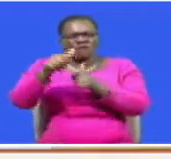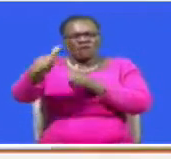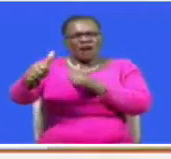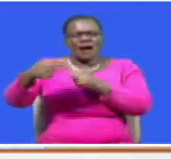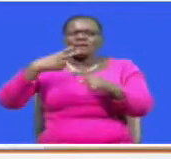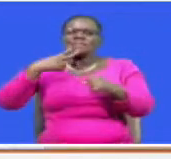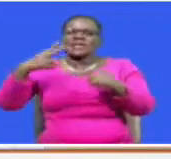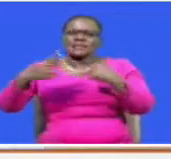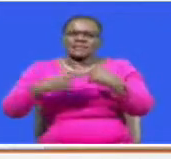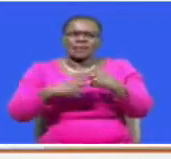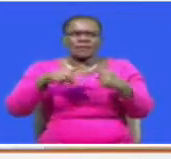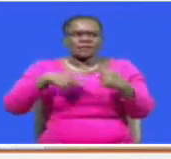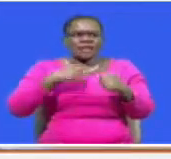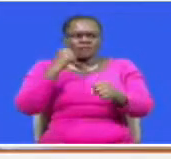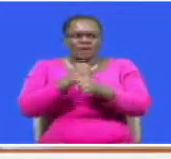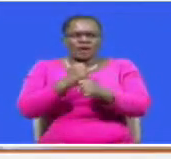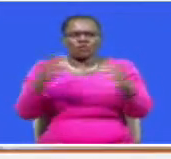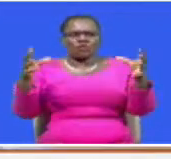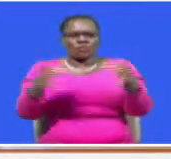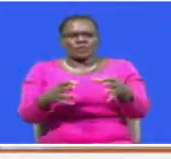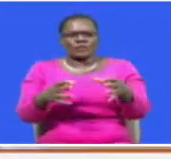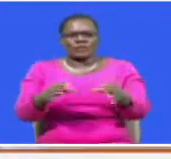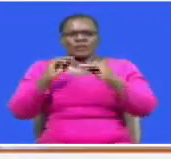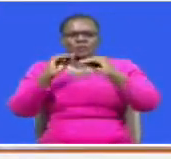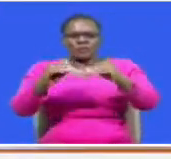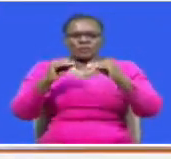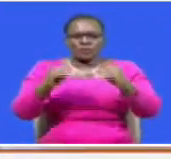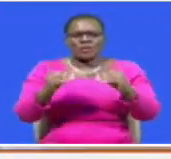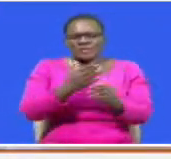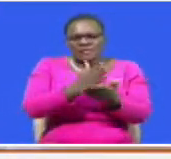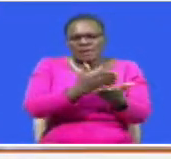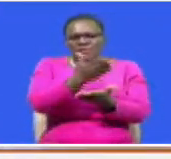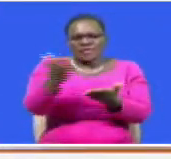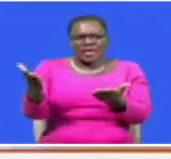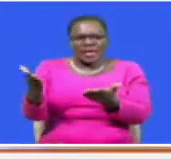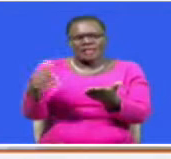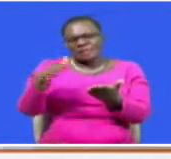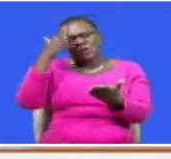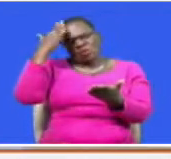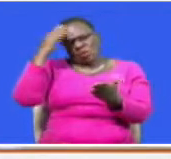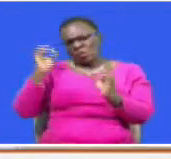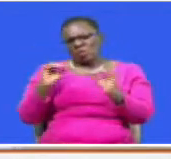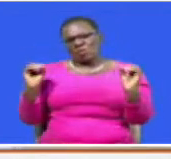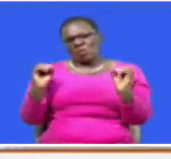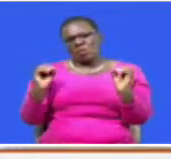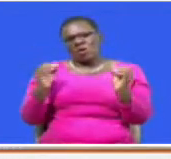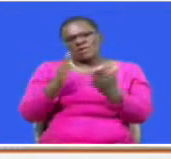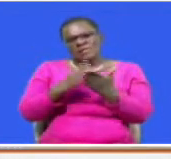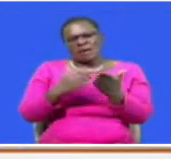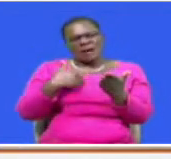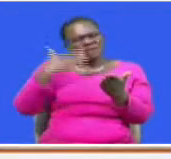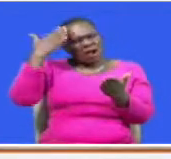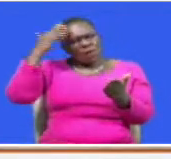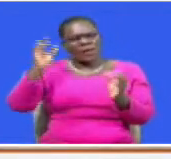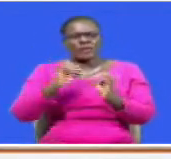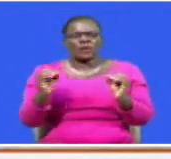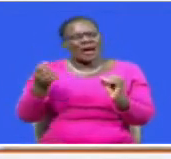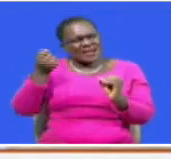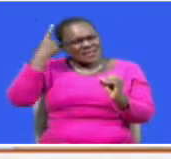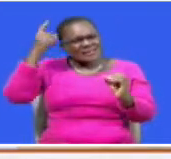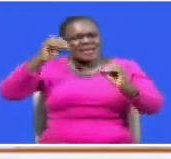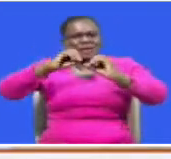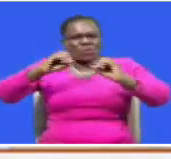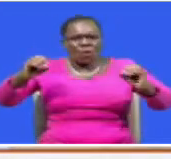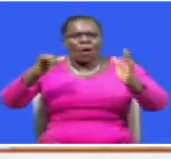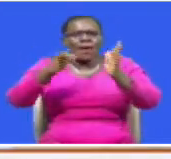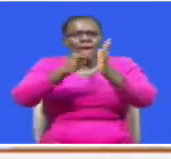700. We are trying to engage these communities to educate them, because some of them it's because of ignorance and others it's because of lack of awareness. They don't understand